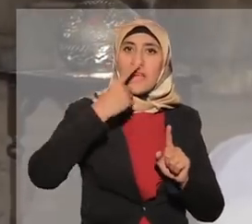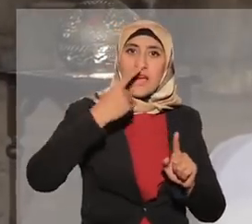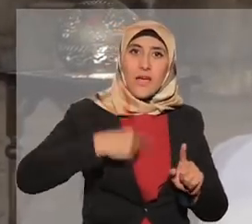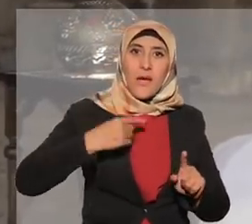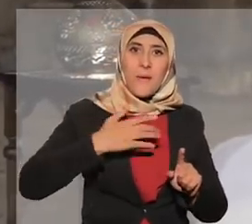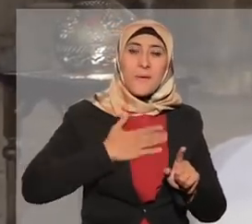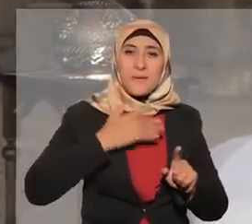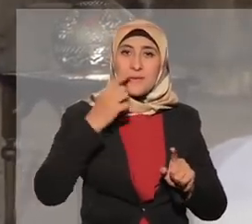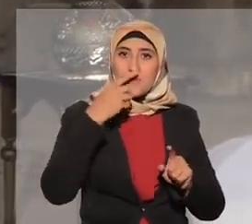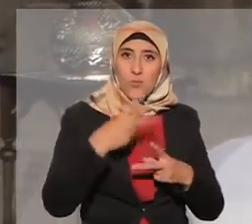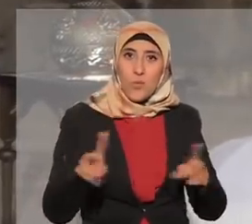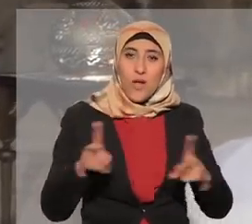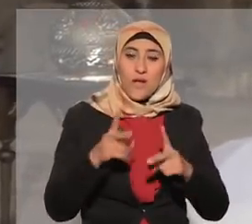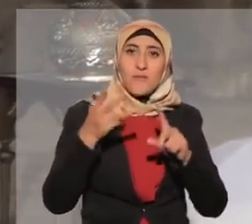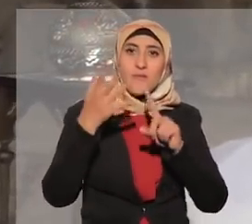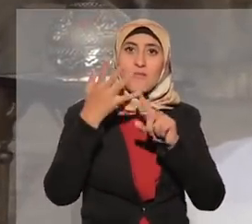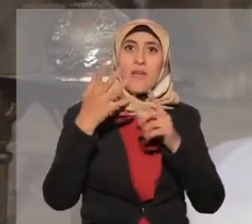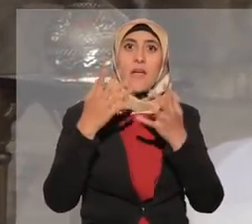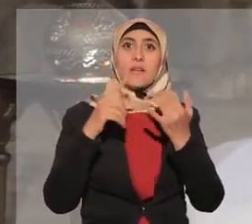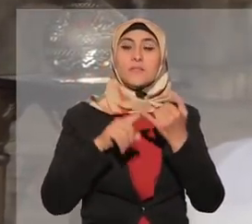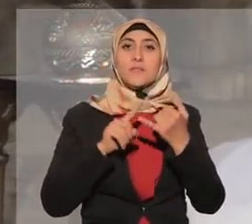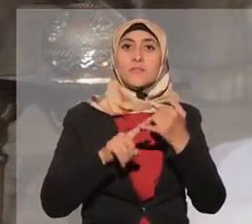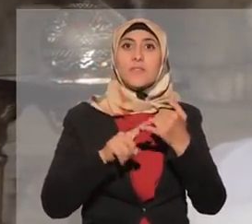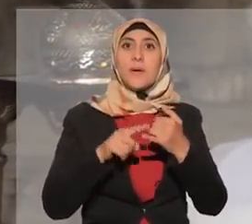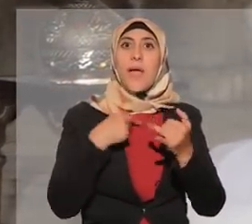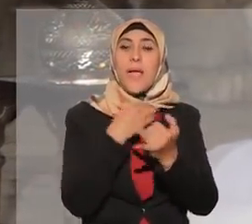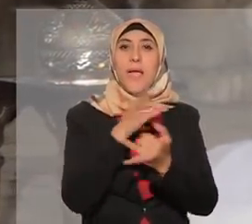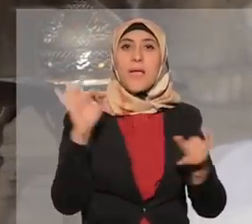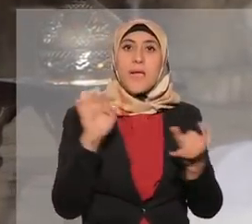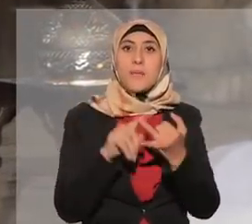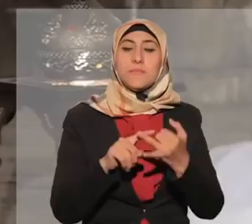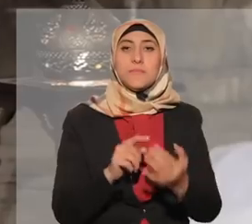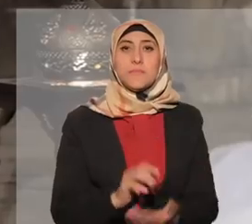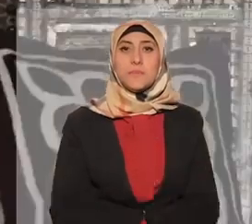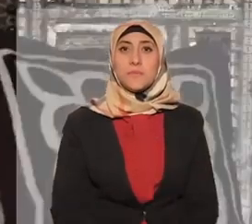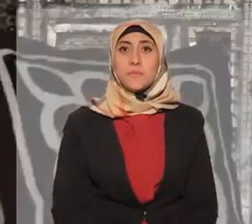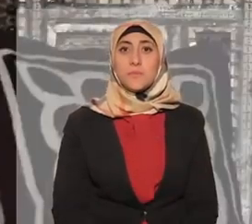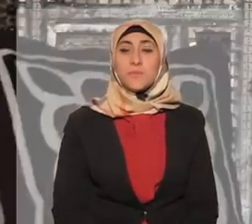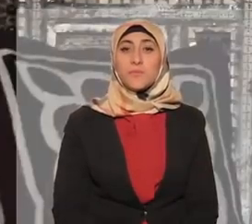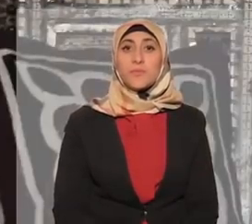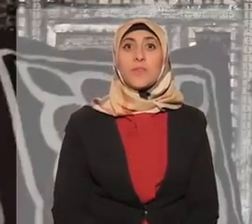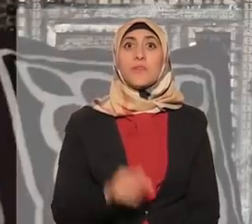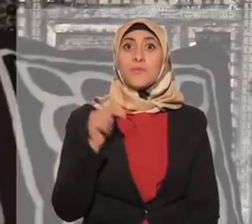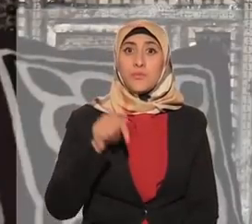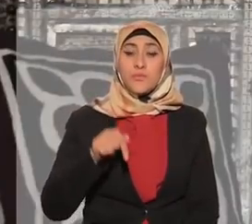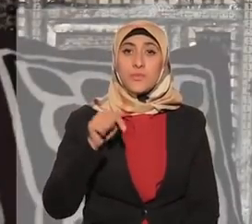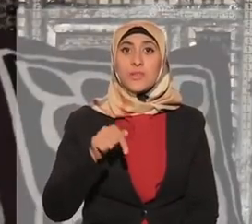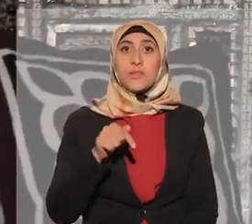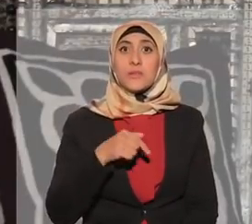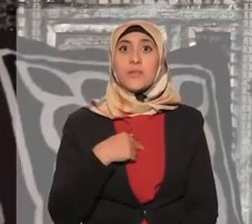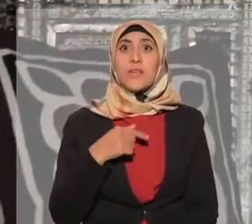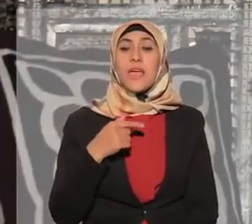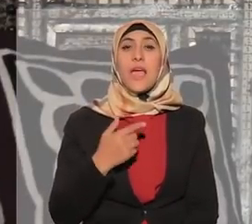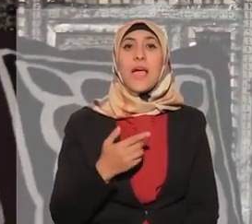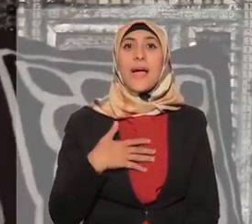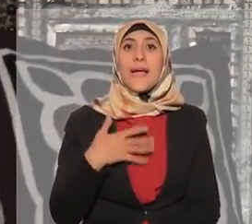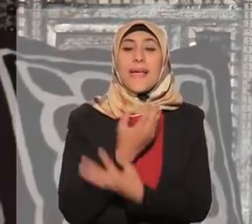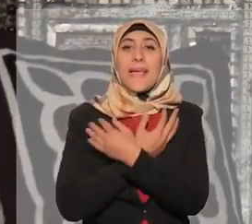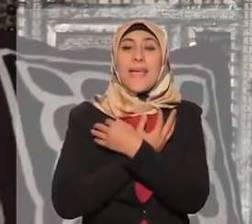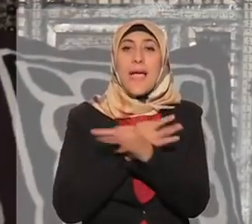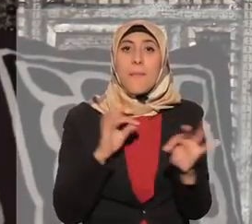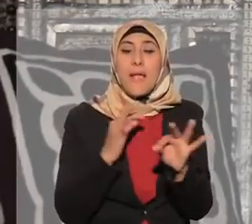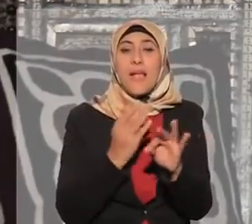ثم النفس الكاملة التي اكتمل سيرها إلى الله عز وجل. فهناك مرتبتان قبل